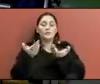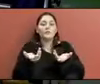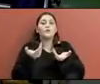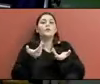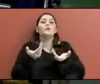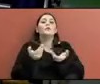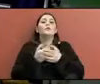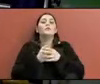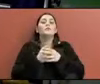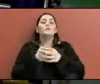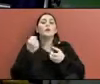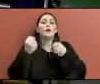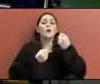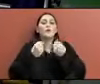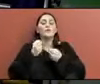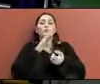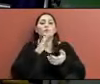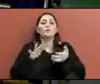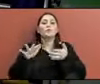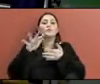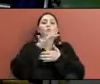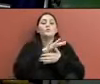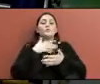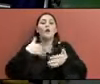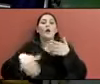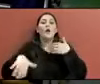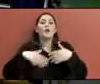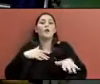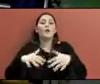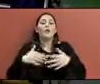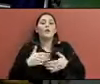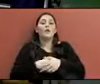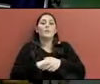araçlarımız Kocaeli'deki bütün engellilere yetecek